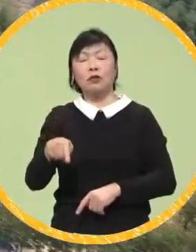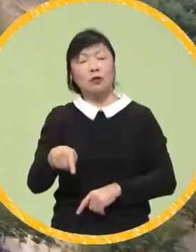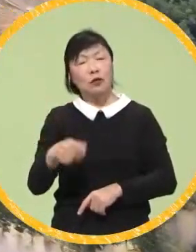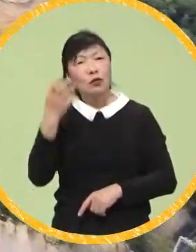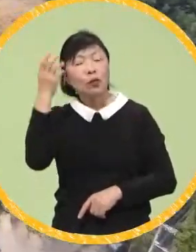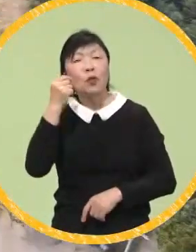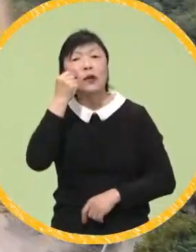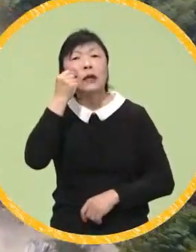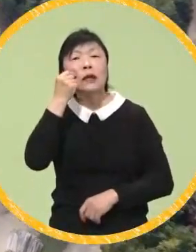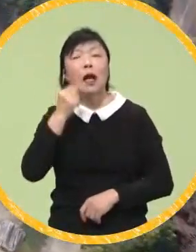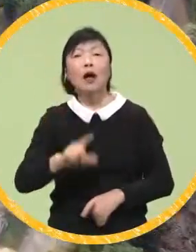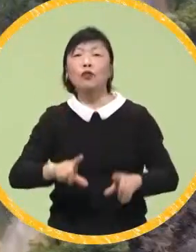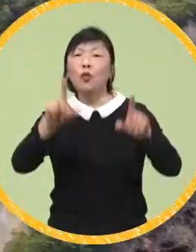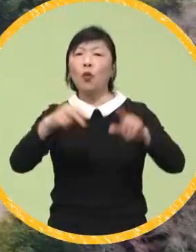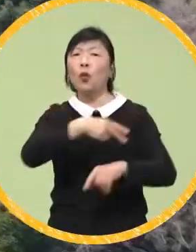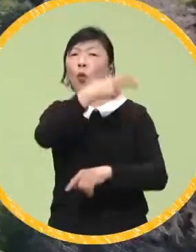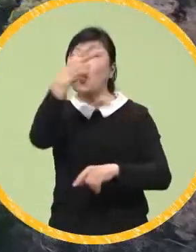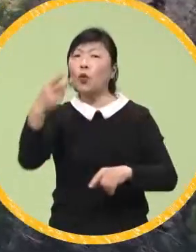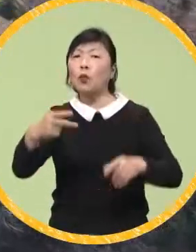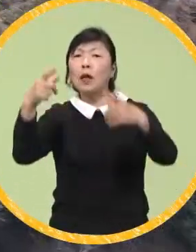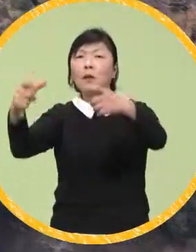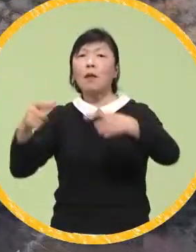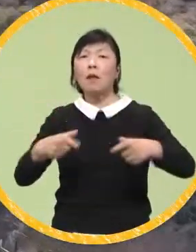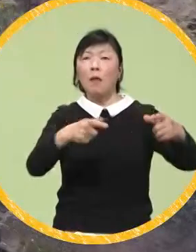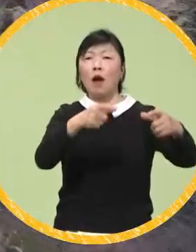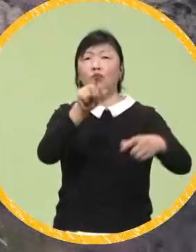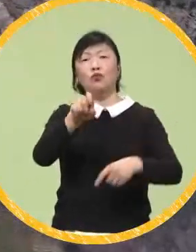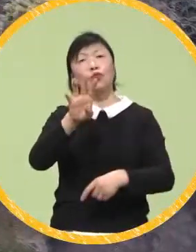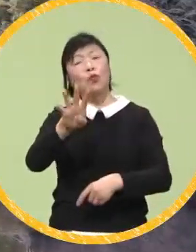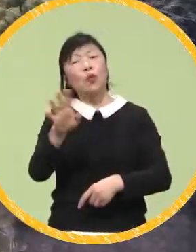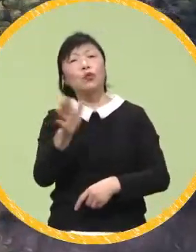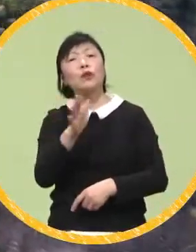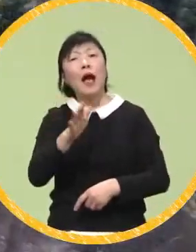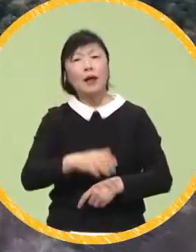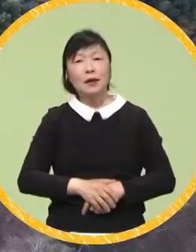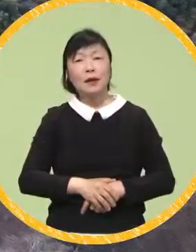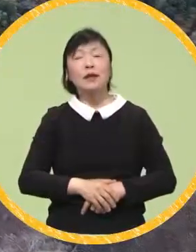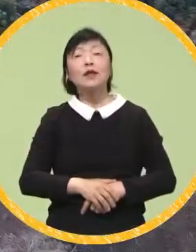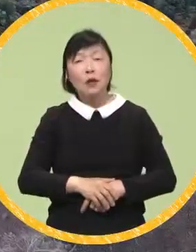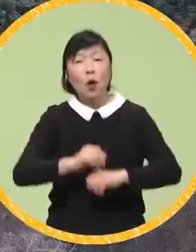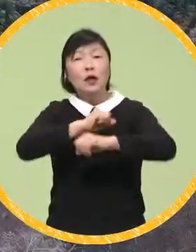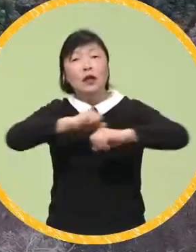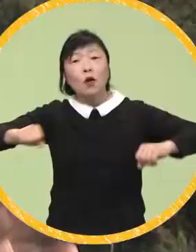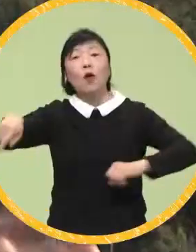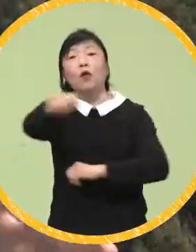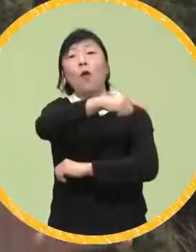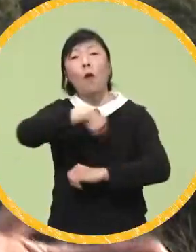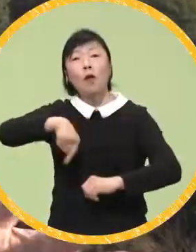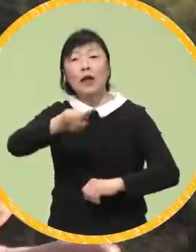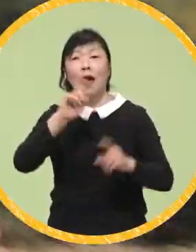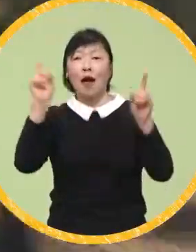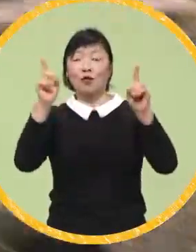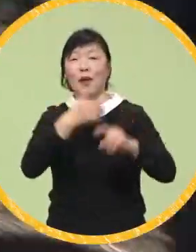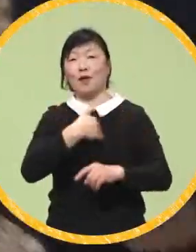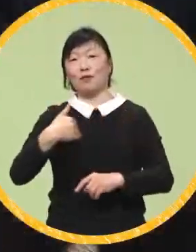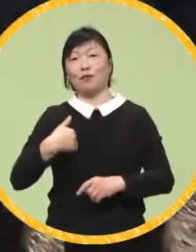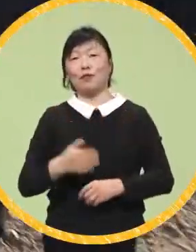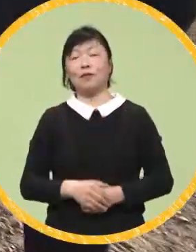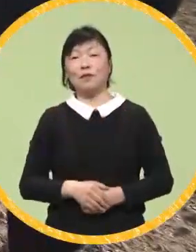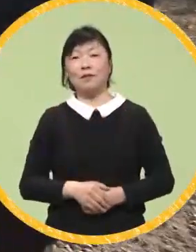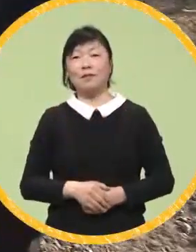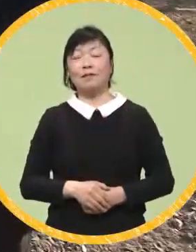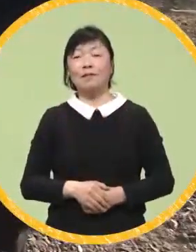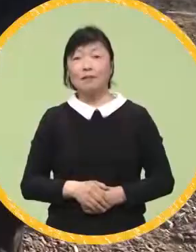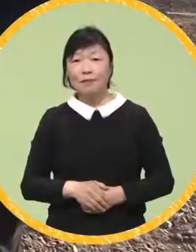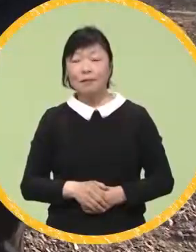今日道具だと14校分ローすごいですねこの大自然の中で小遊べるとそうですいやいいじゃないですかじゃあ